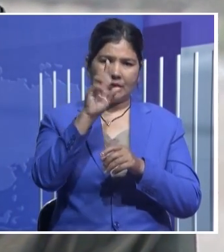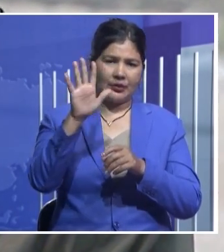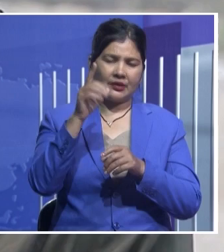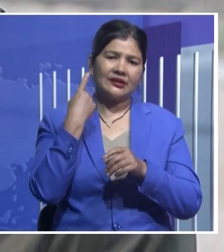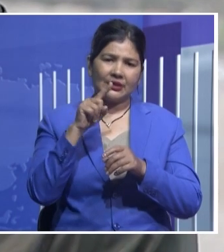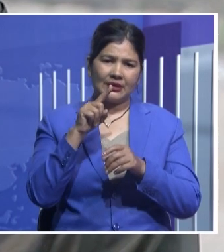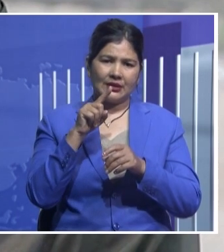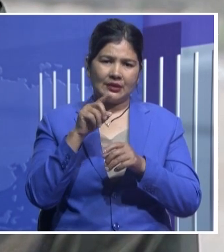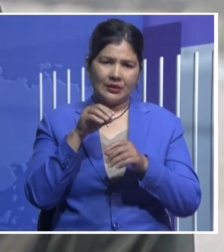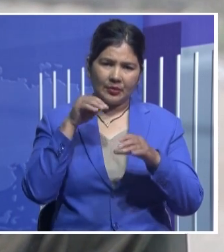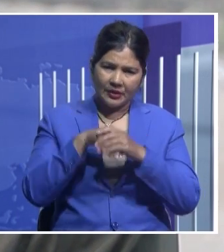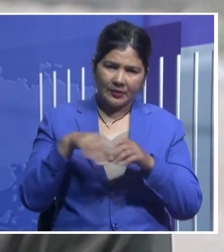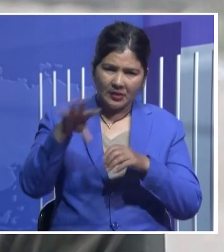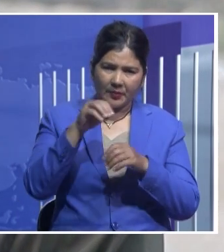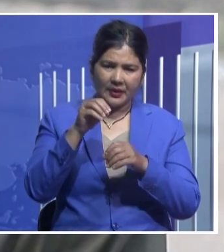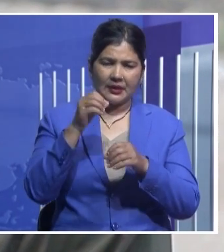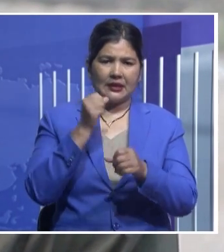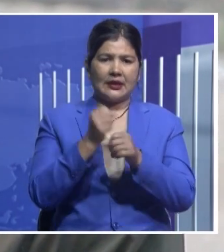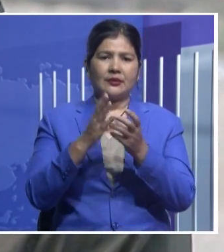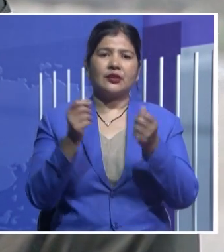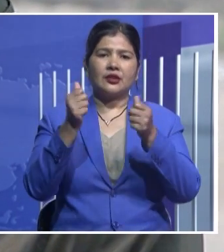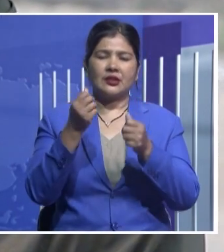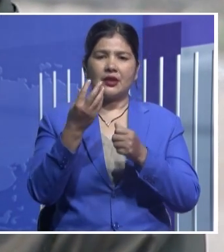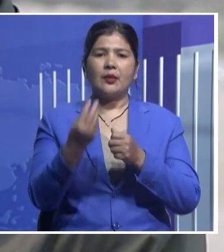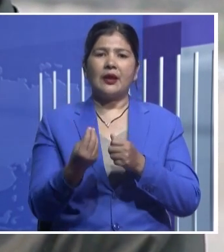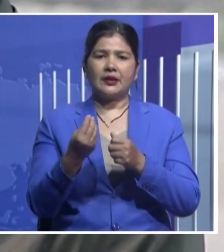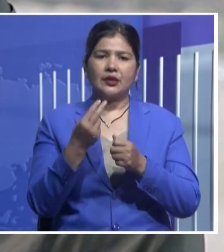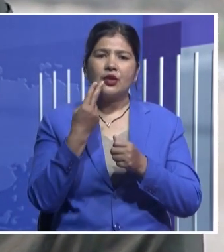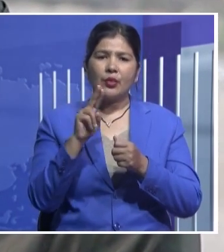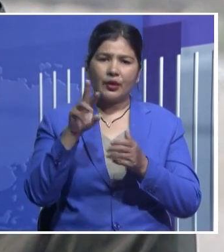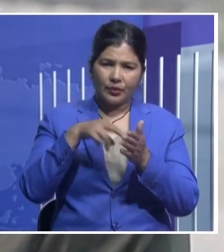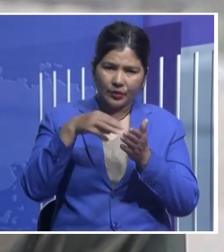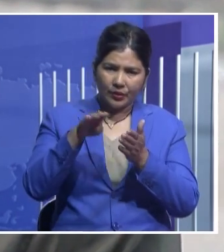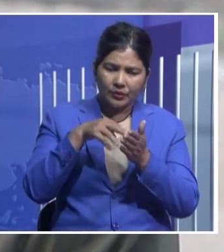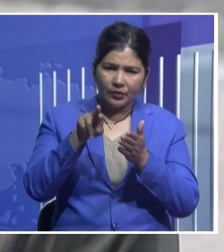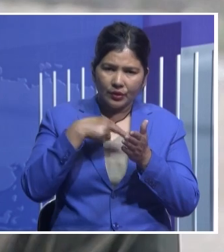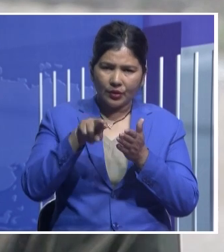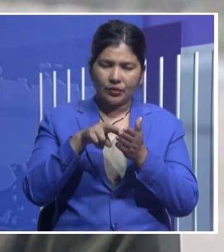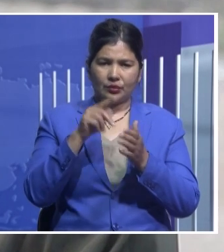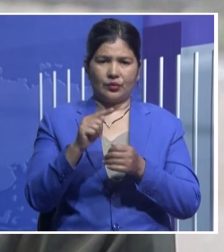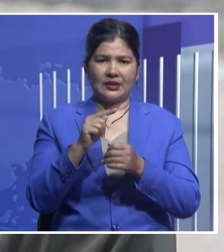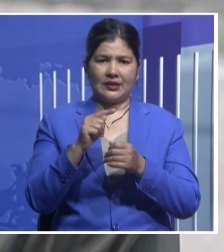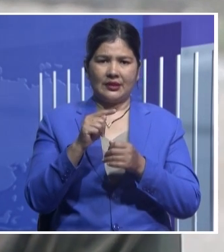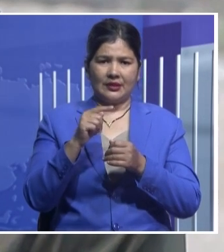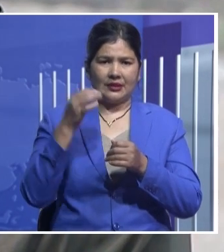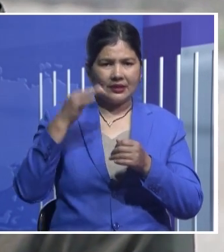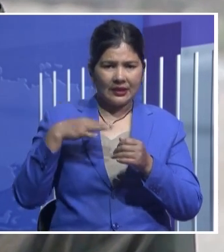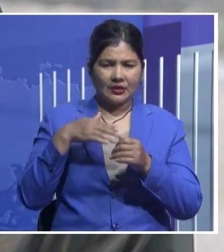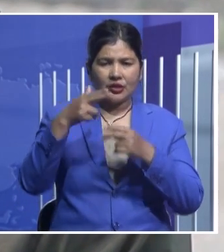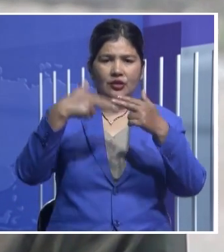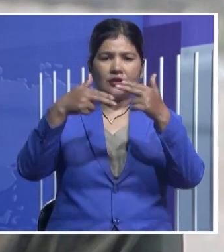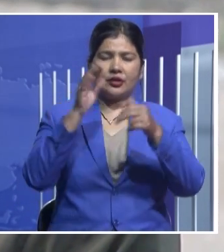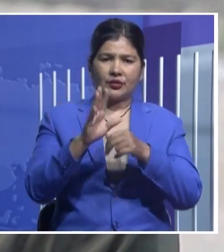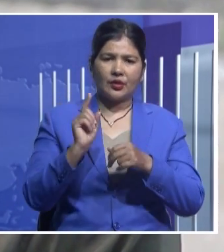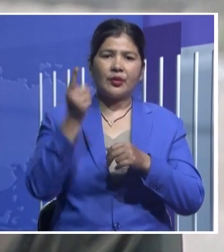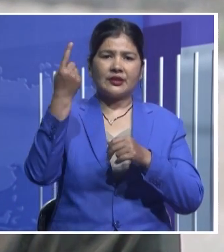10 देखि 15 दिनभित्रमा फिटिङको सम्पूर्ण काम सकिन्छ र बाँकी रहेको लाइटिङ र कलरको काम निर्धारित चलिरहेछ र आउने लगभग